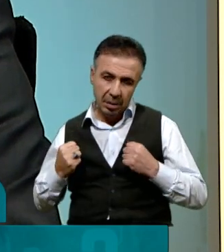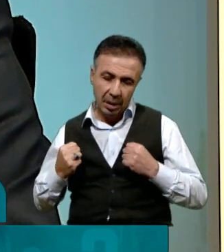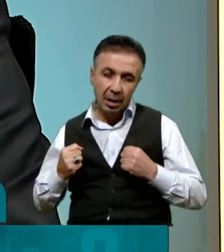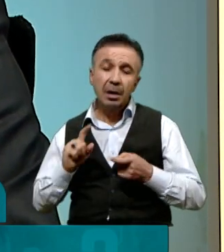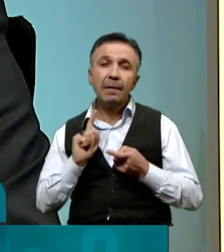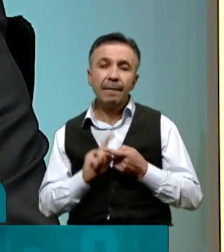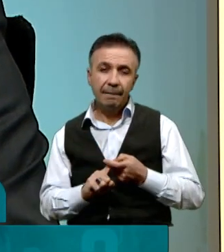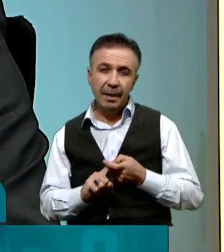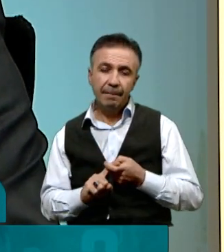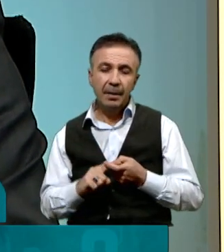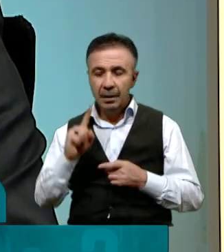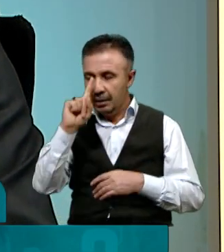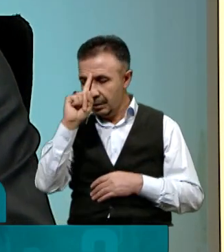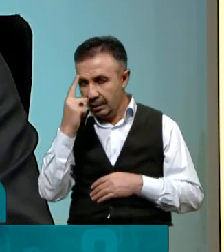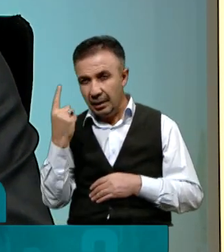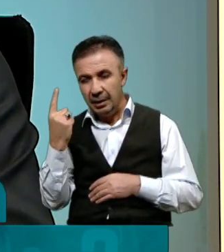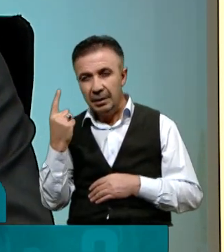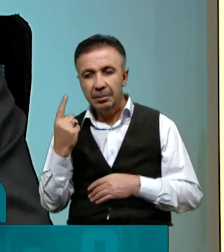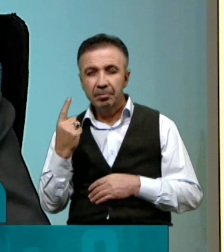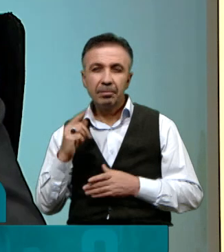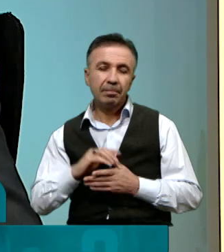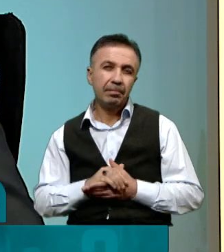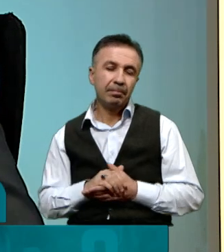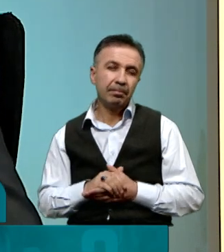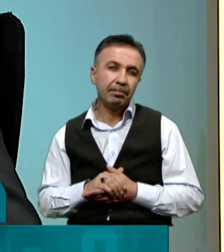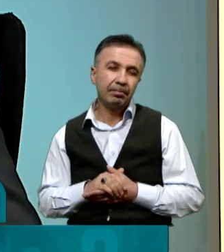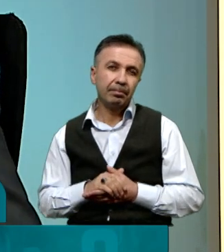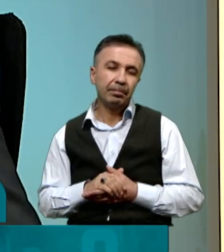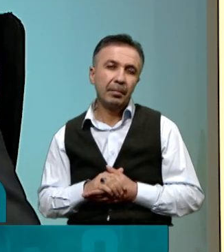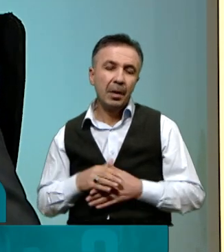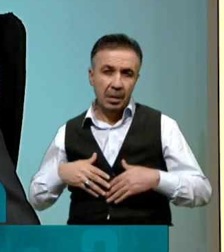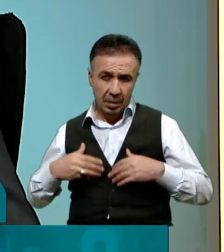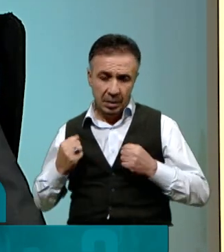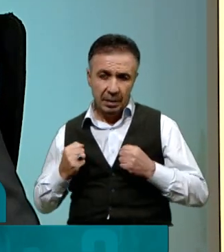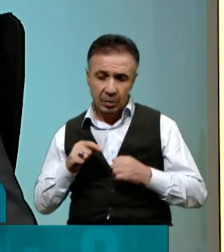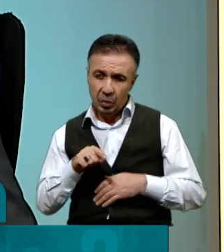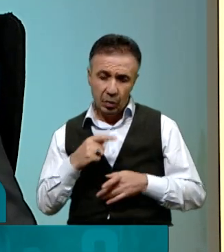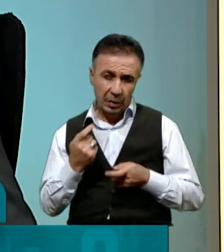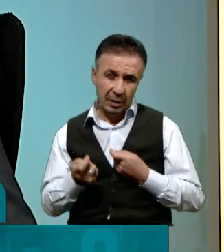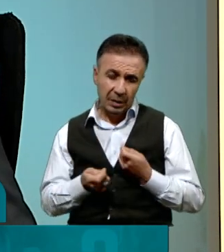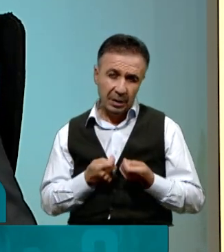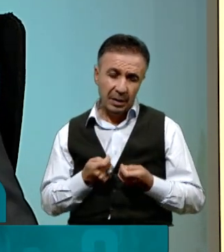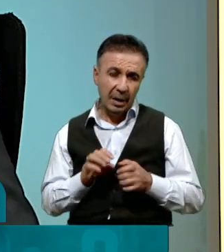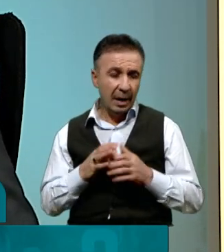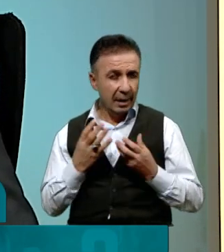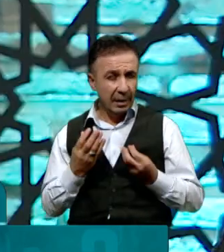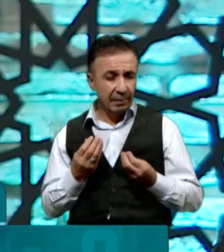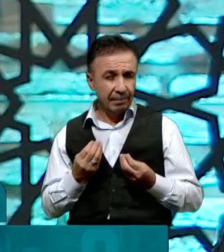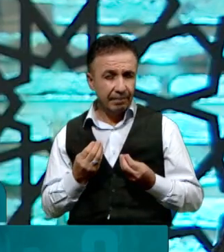ve sadece ne diyeyim, çünkü sağlığımız da o işin neyle alakalı?